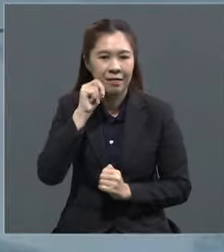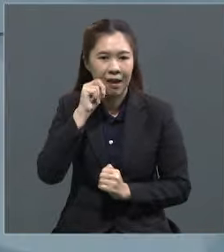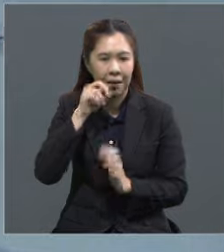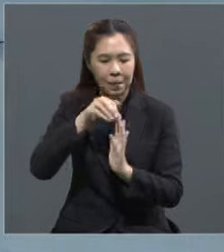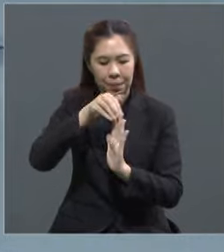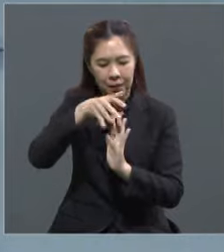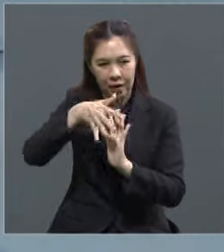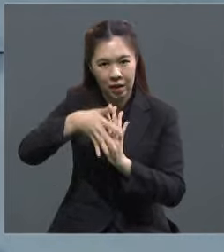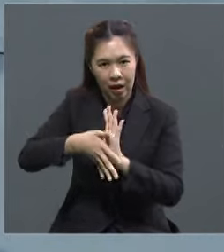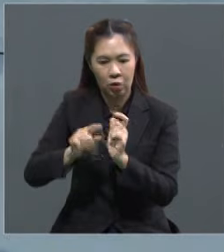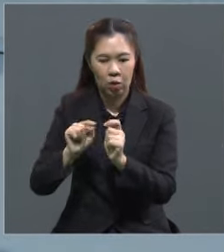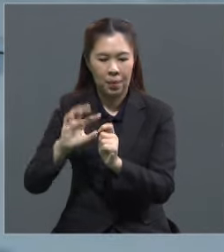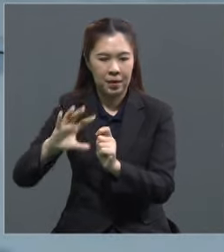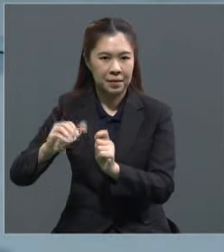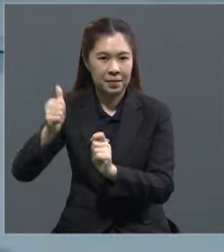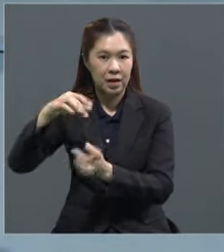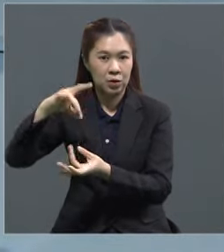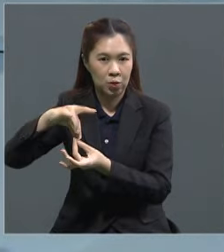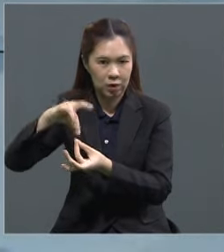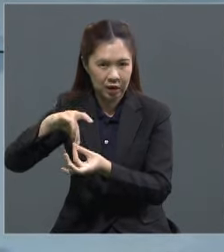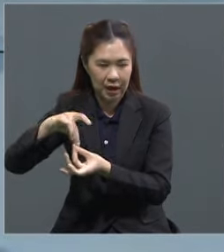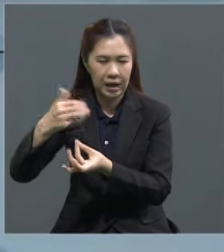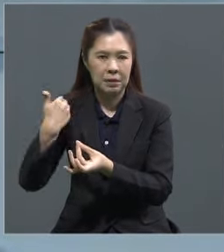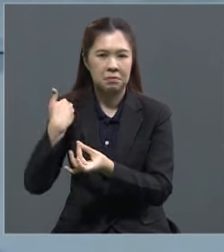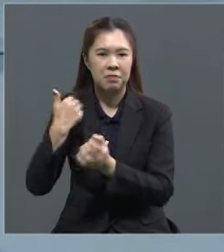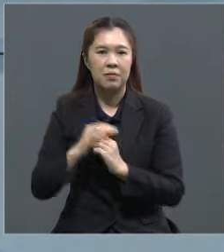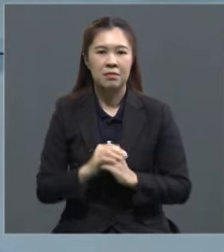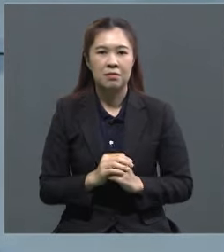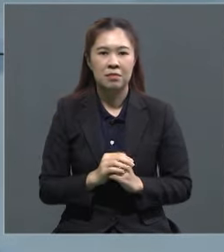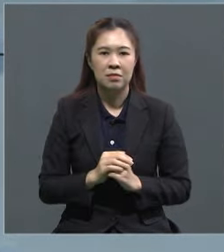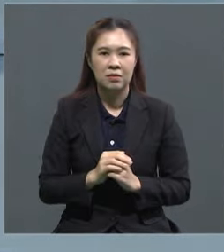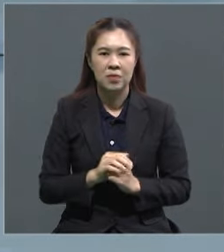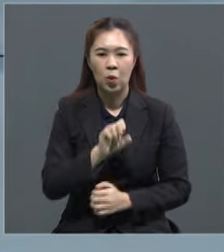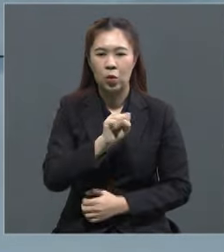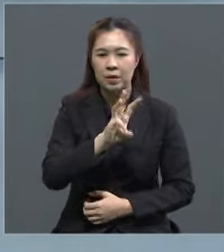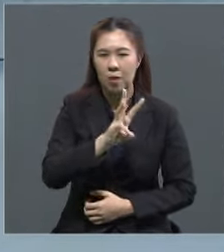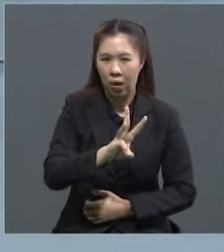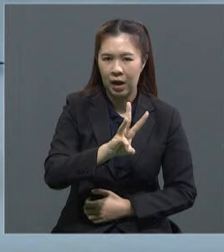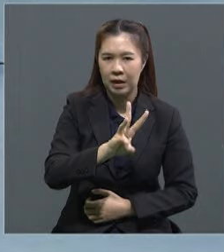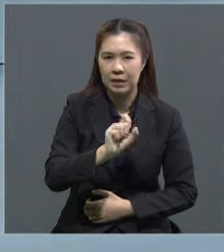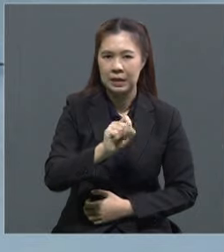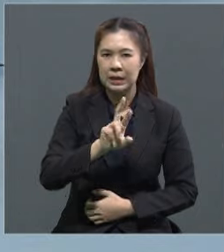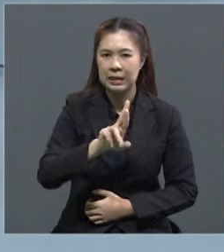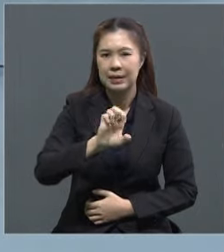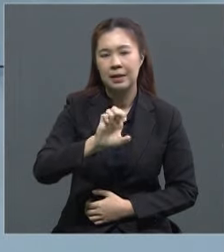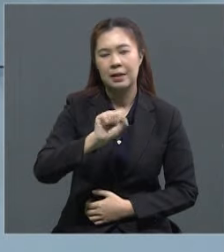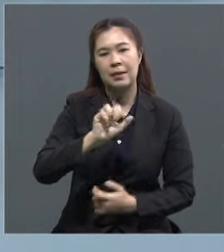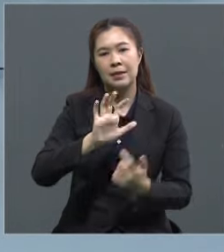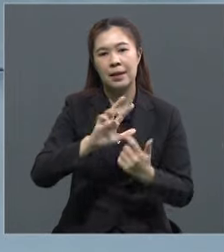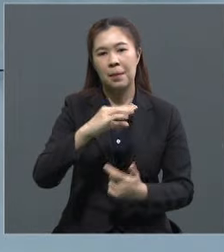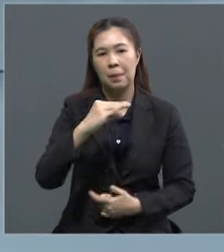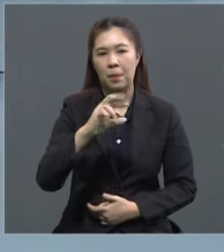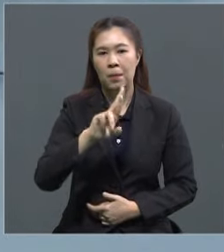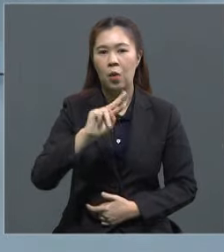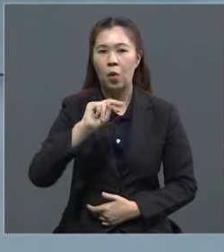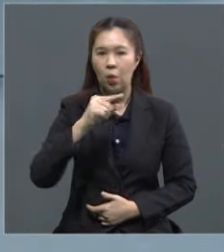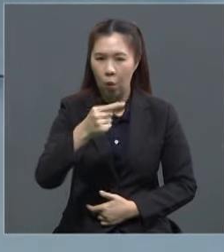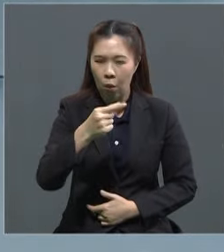เข้าตัวเมืองสุโขทัยเนี่ยมันต้องผ่านศรีสัชนาลัยผ่านสวรรคโลกผ่านศรีสำโรงก่อนที่จะมาถึงตัวเมือง